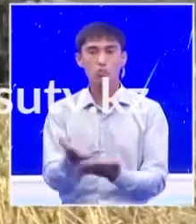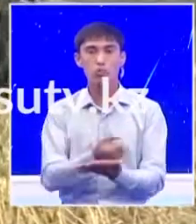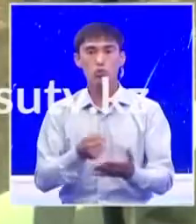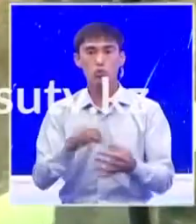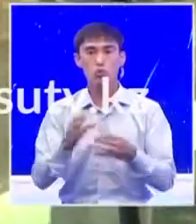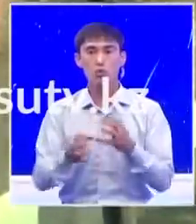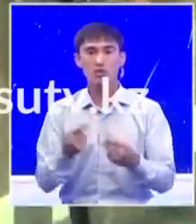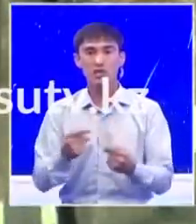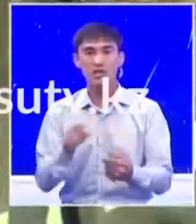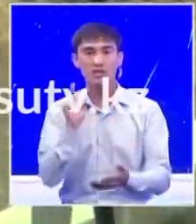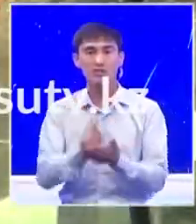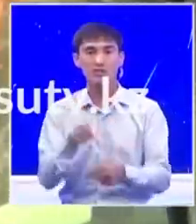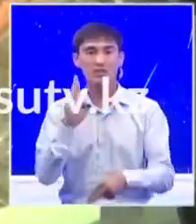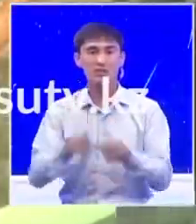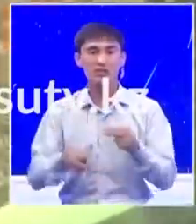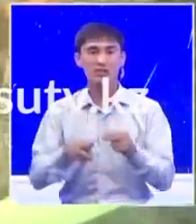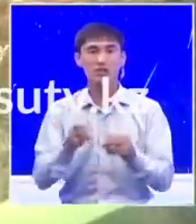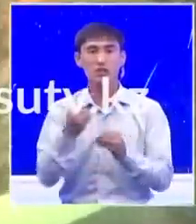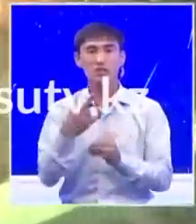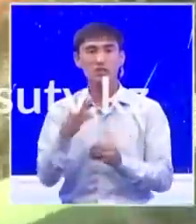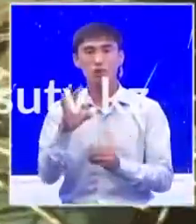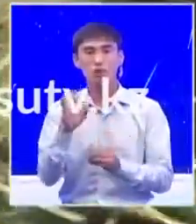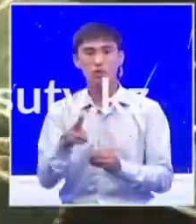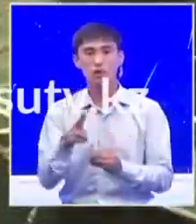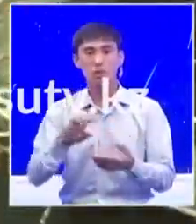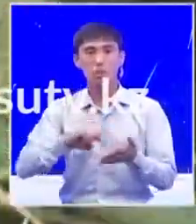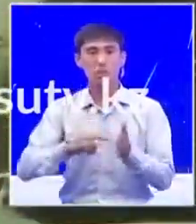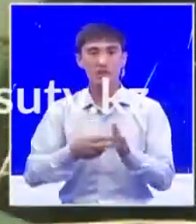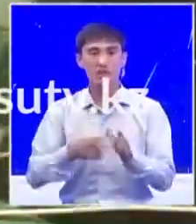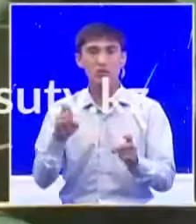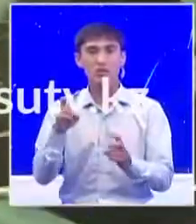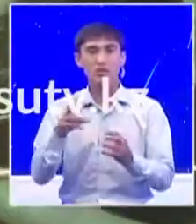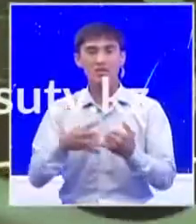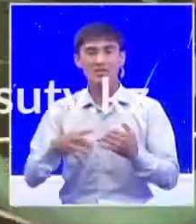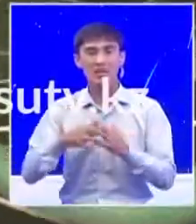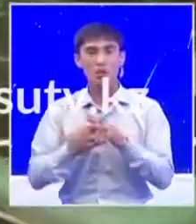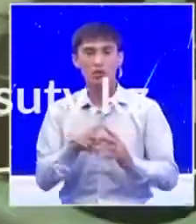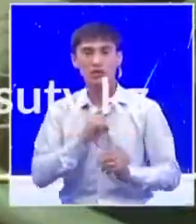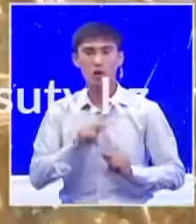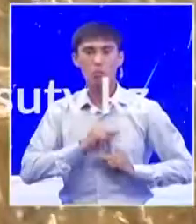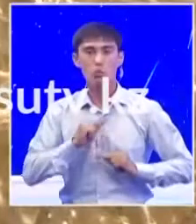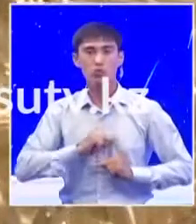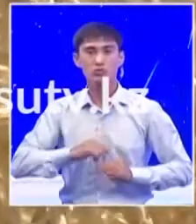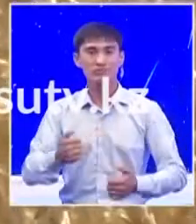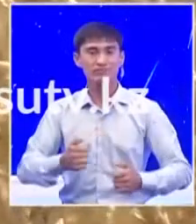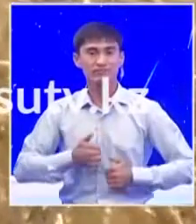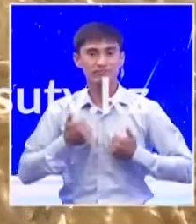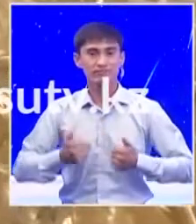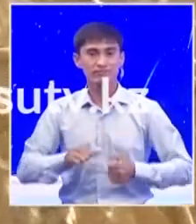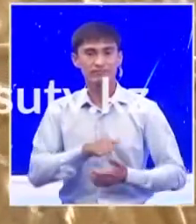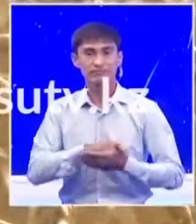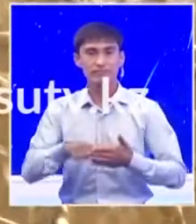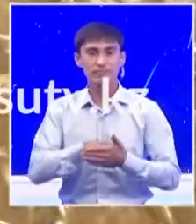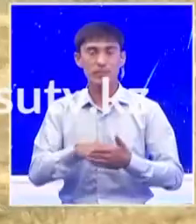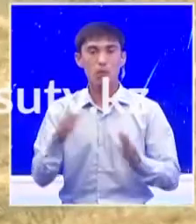завершиться уже 15 октября. Чтобы страда прошла по плану, сельхозники региона работают в поте лица. И в свою очередь надеются, что